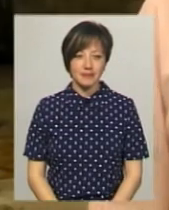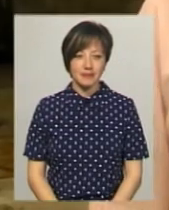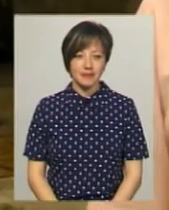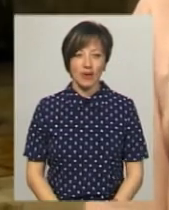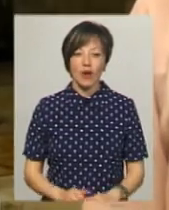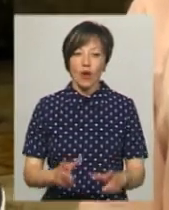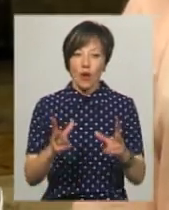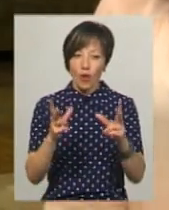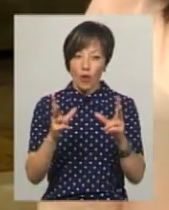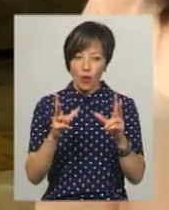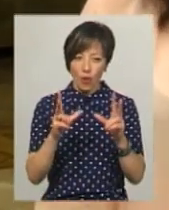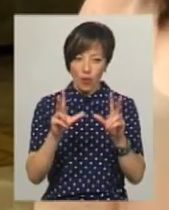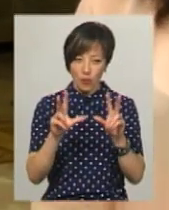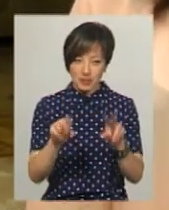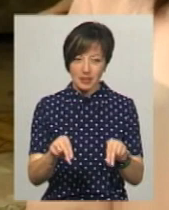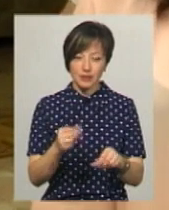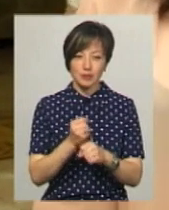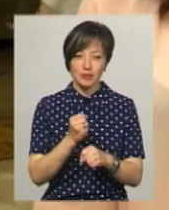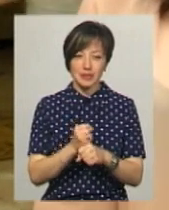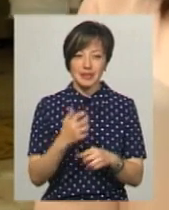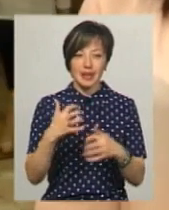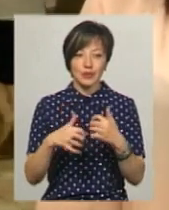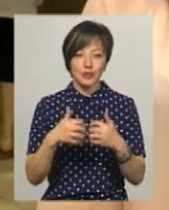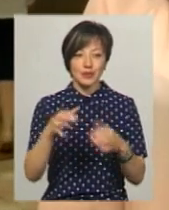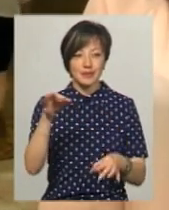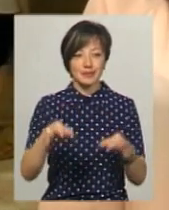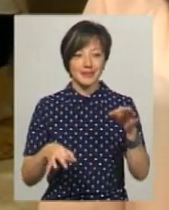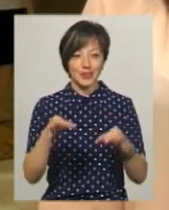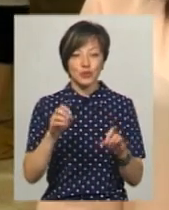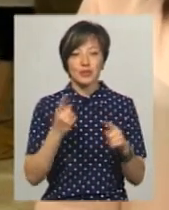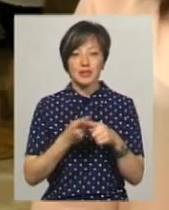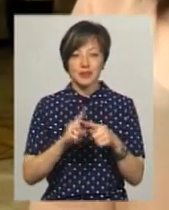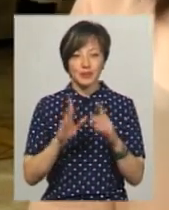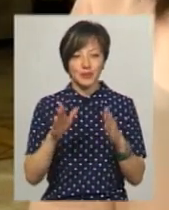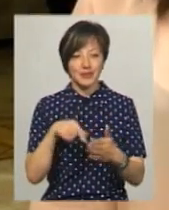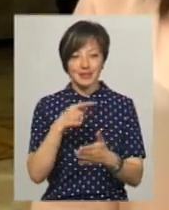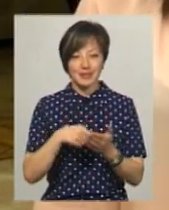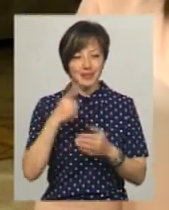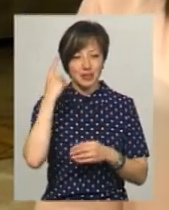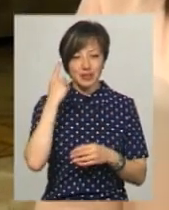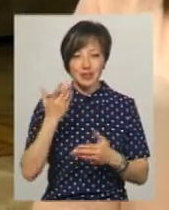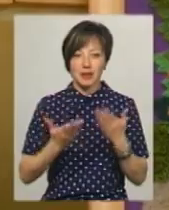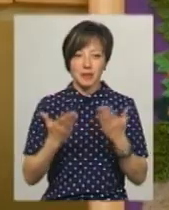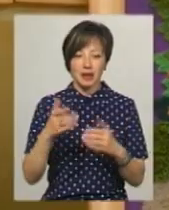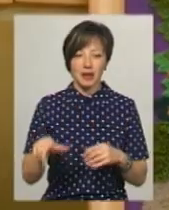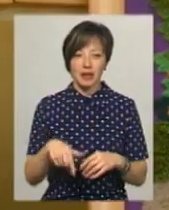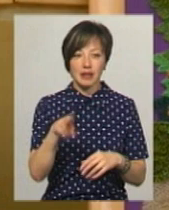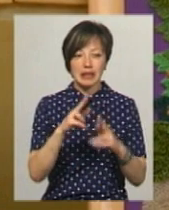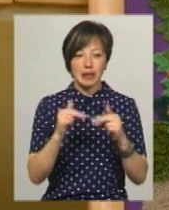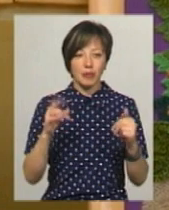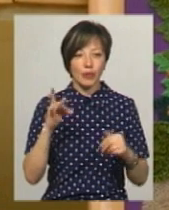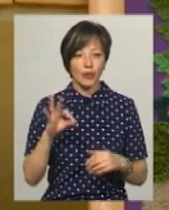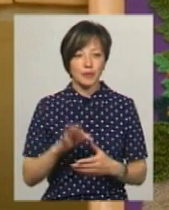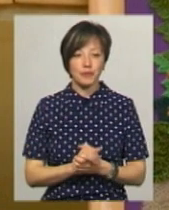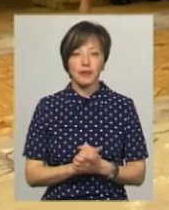Обіцяєш зробити щось з херсонських краєвидів? Так. Що це, ще не додумала? Навірно, Дніпро. Виставку